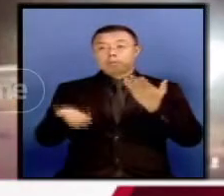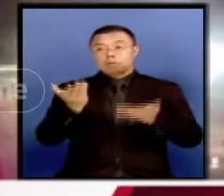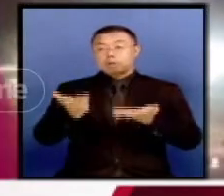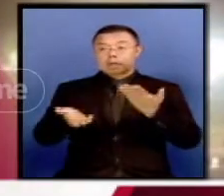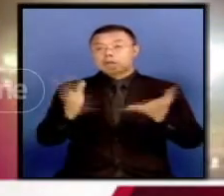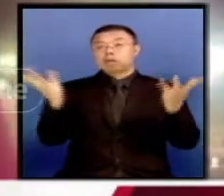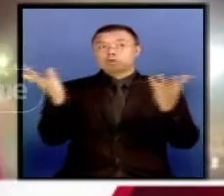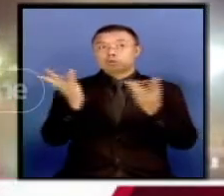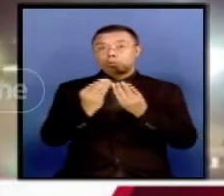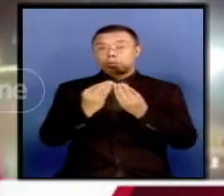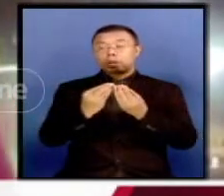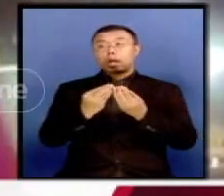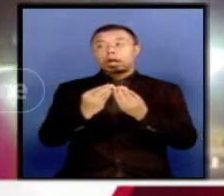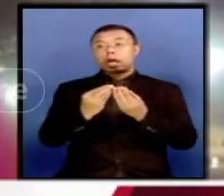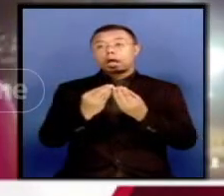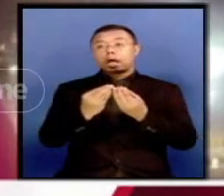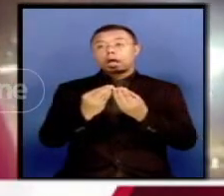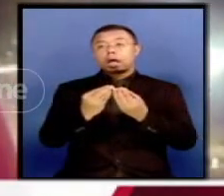Diprediksikan volume akan terus